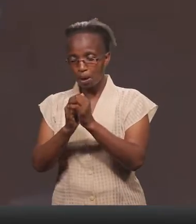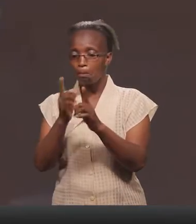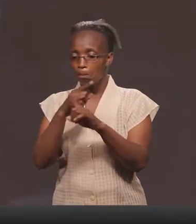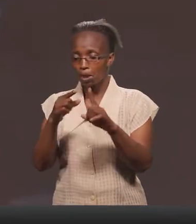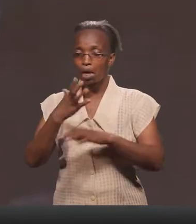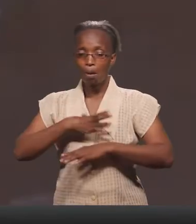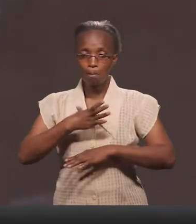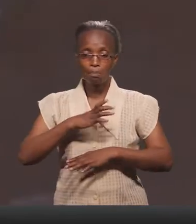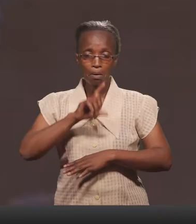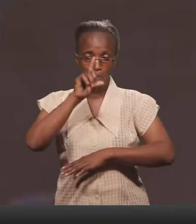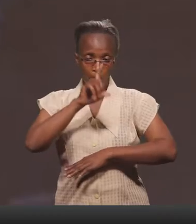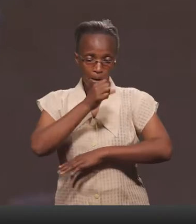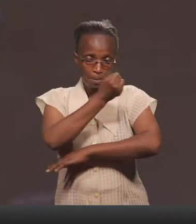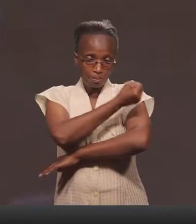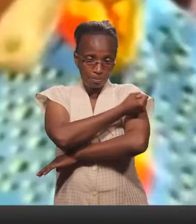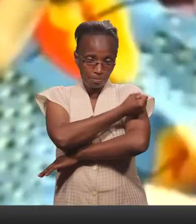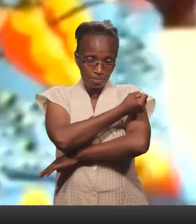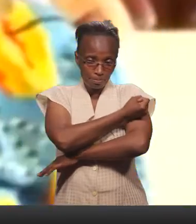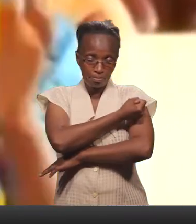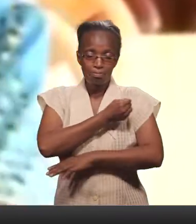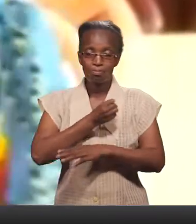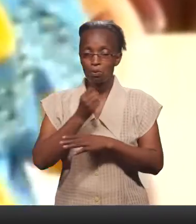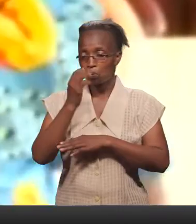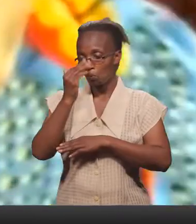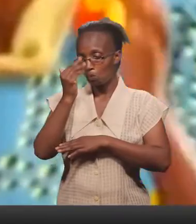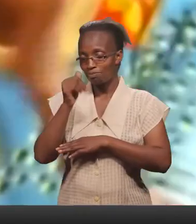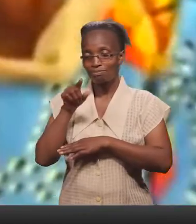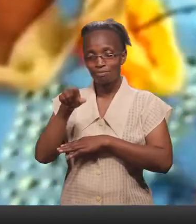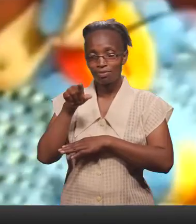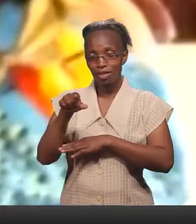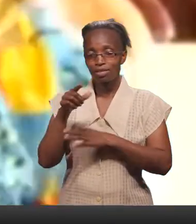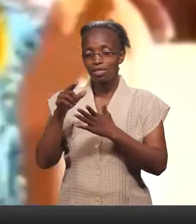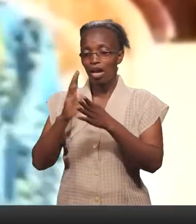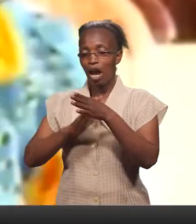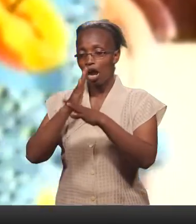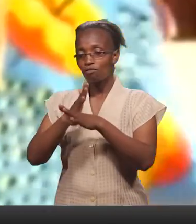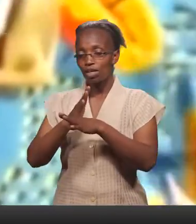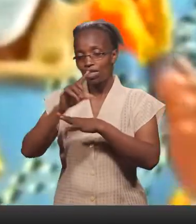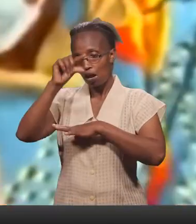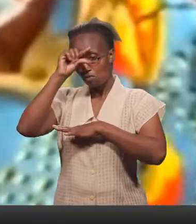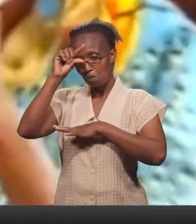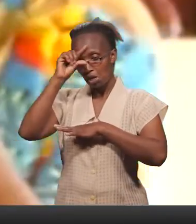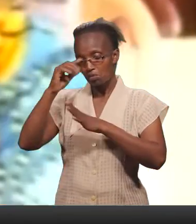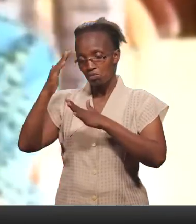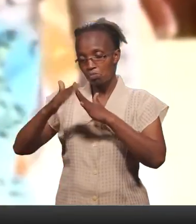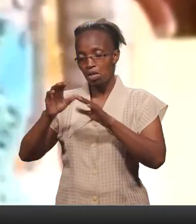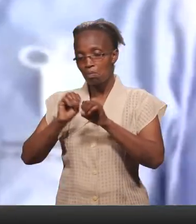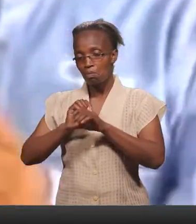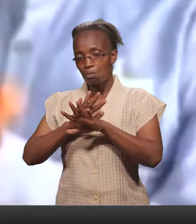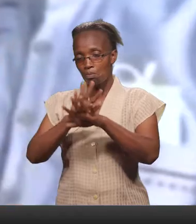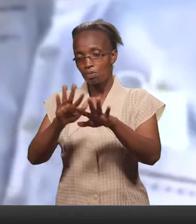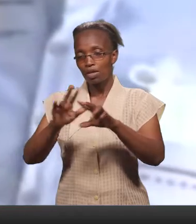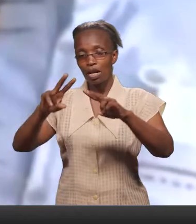mradi washiriki wote wamechanjwa kikamilifu. Ili linajia baada ya serikali kuzingatia msambao wa ugonjwa wa